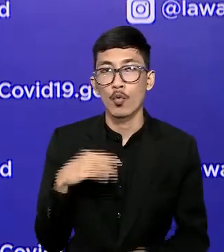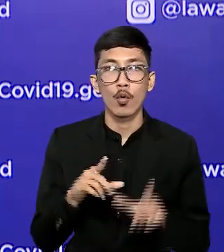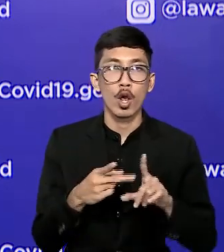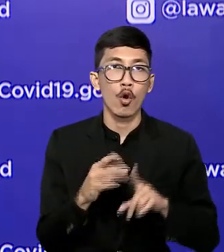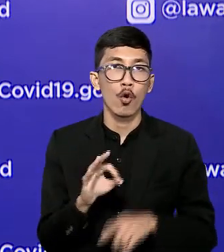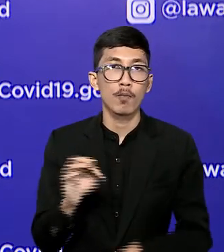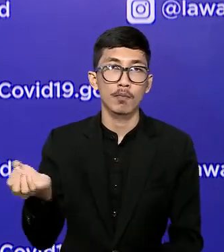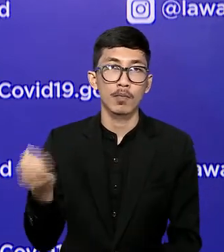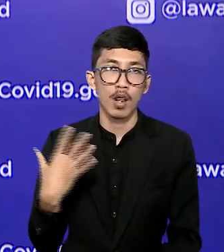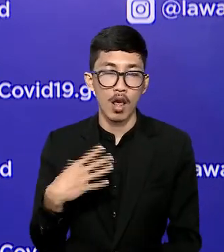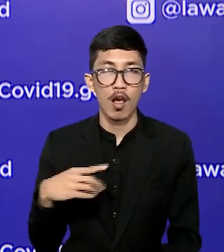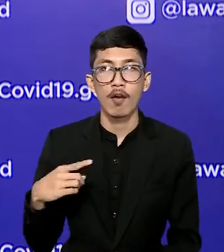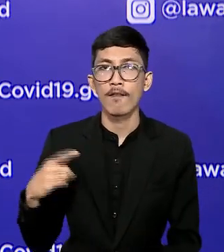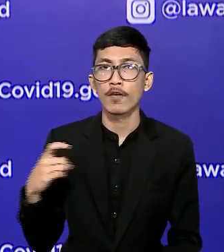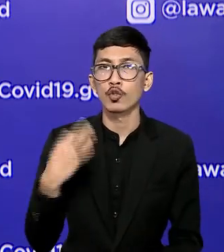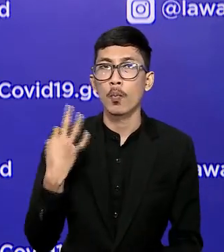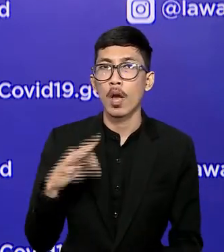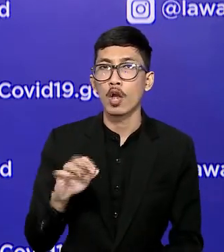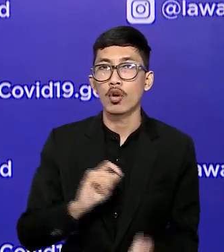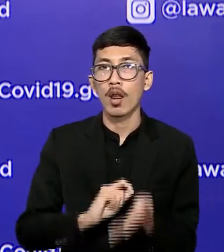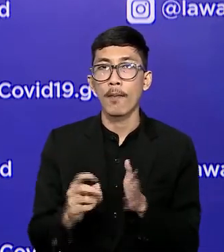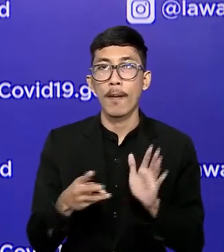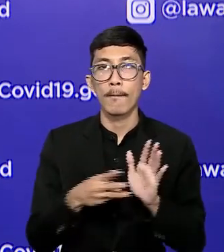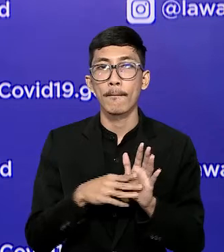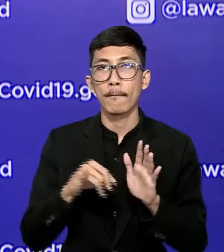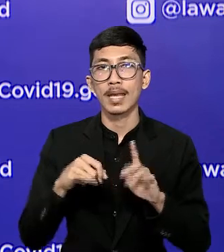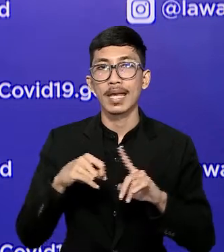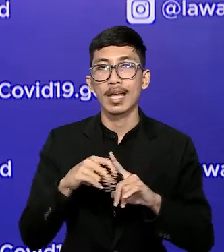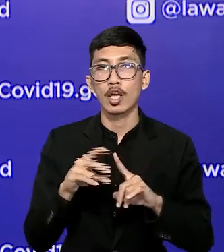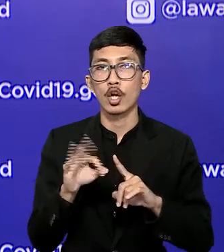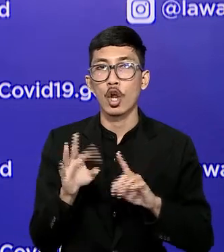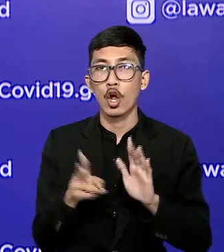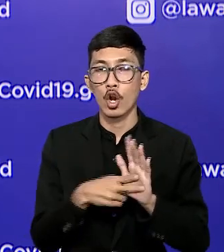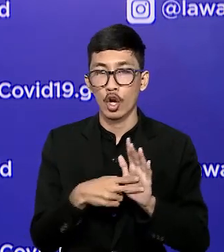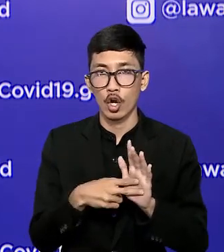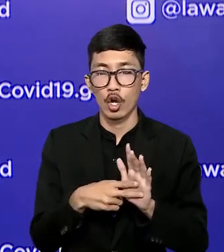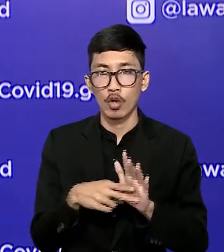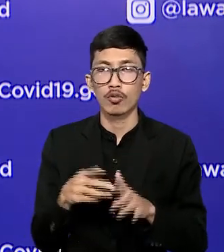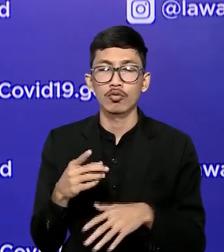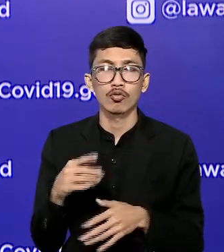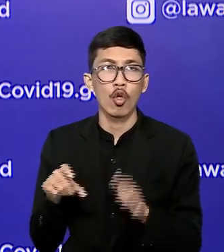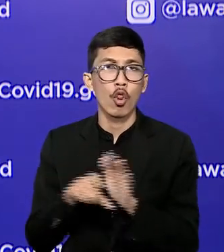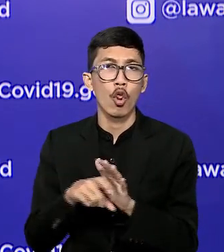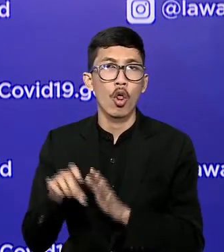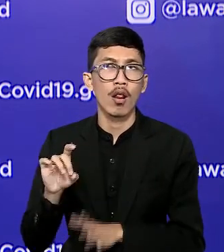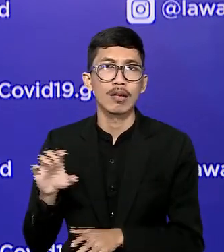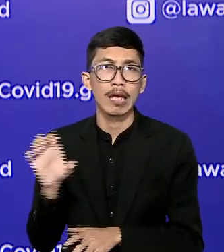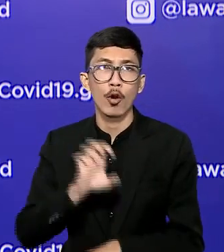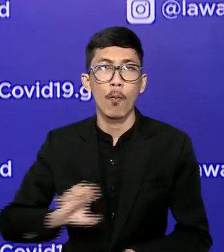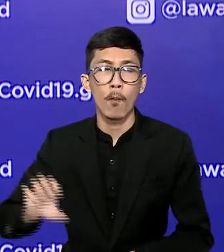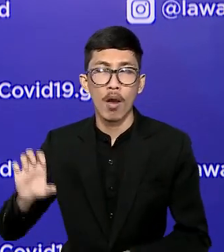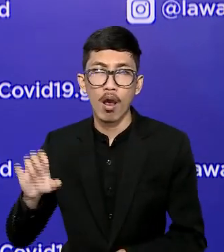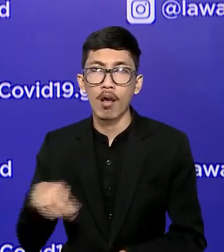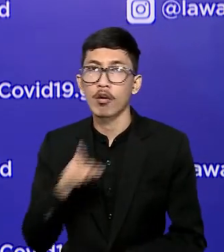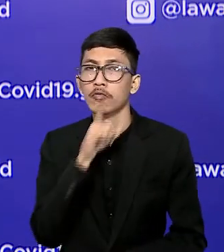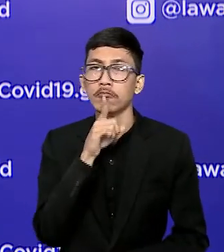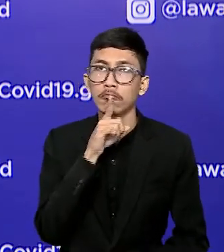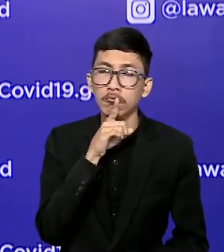omicron menjadi varian yang harus diwaspadai beberapa negara di Eropa seperti Italia Jerman Belanda dan Inggris